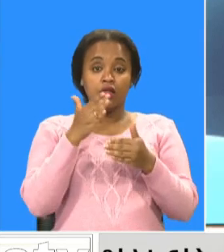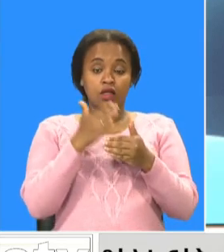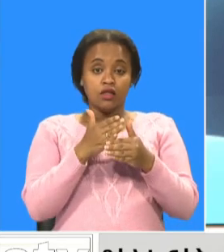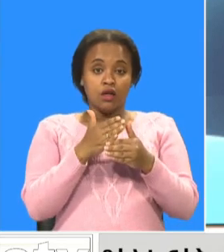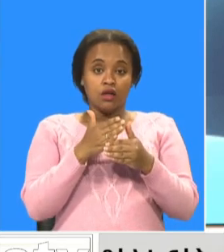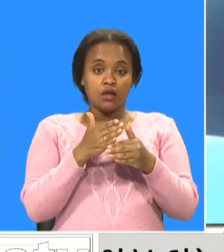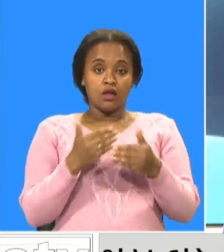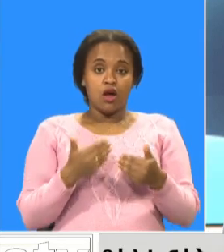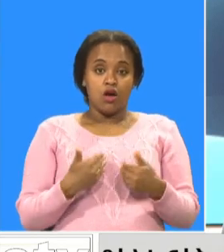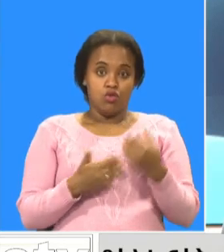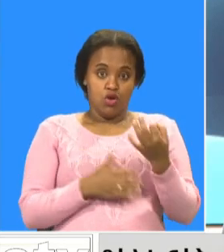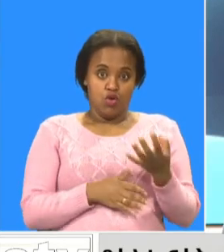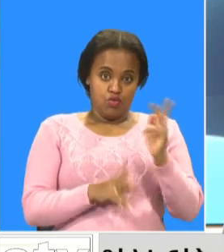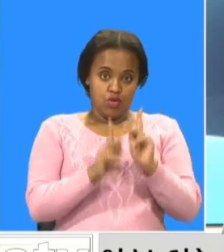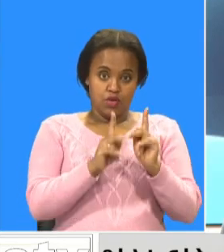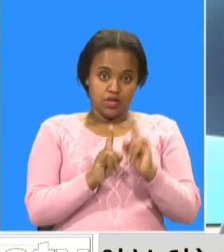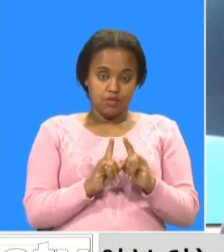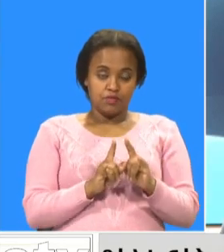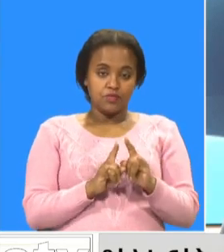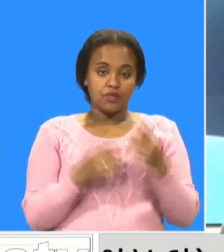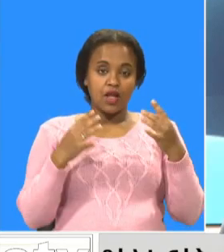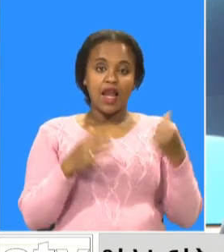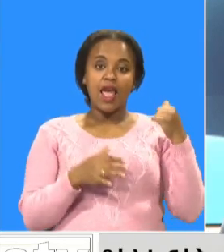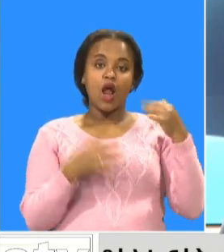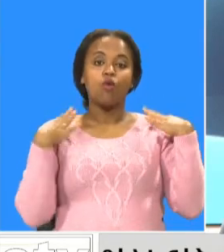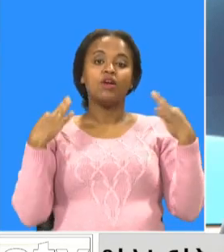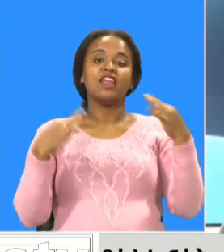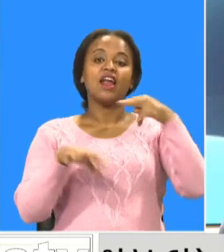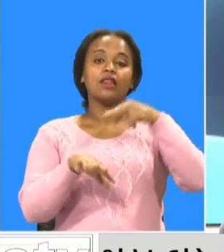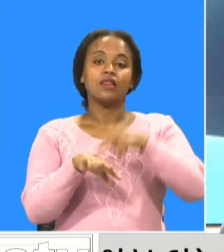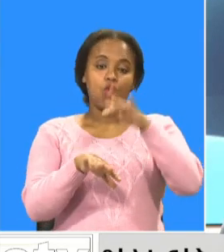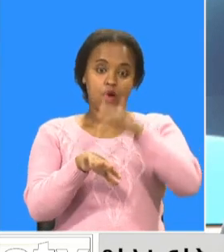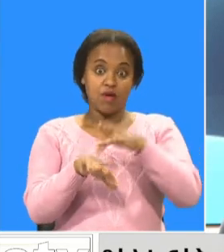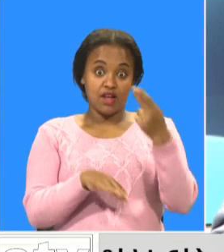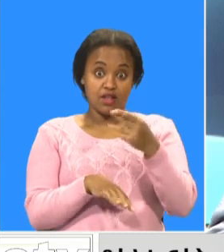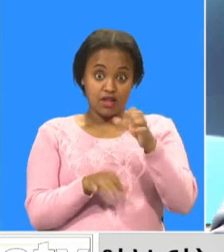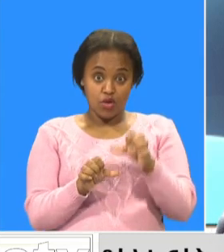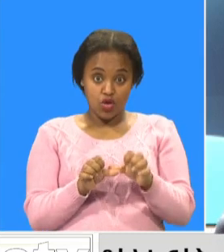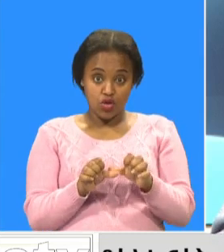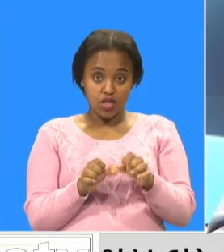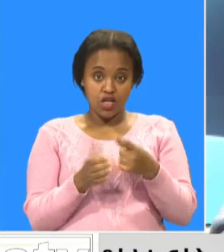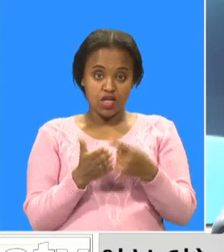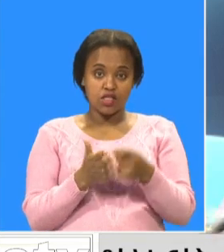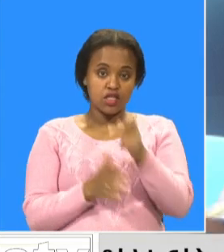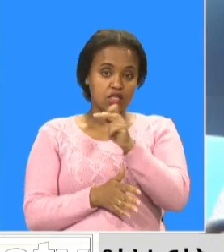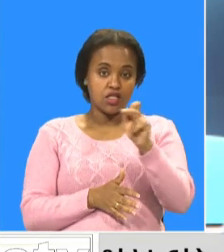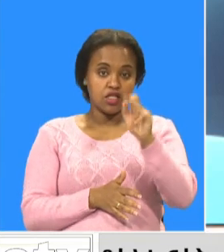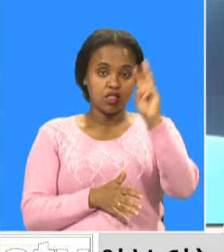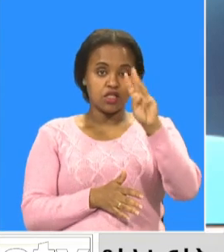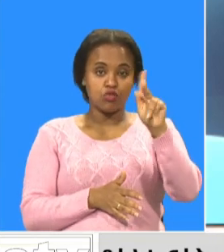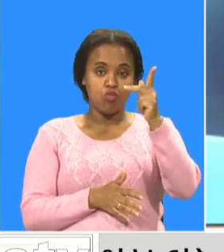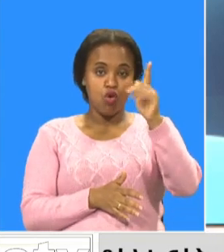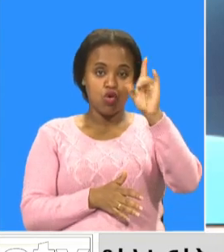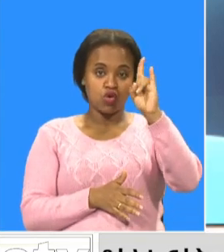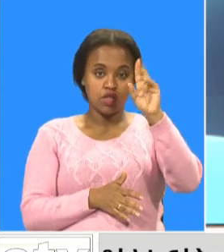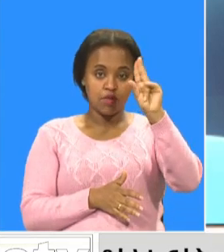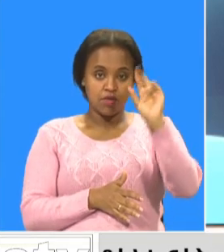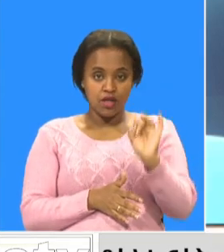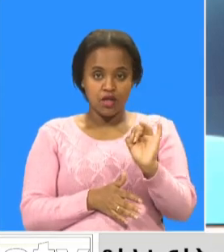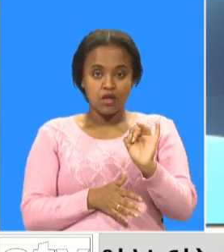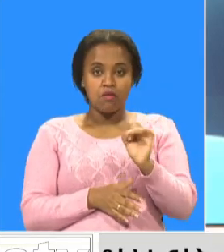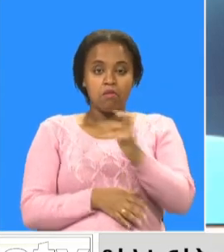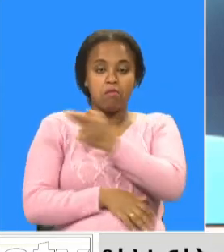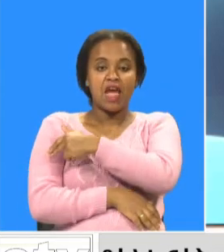አይደለም። ሌላው በጤና ተቋማት ላይ ጥቅም ላይ የሚውሉት እነዚህ ዲስፖዘብል ሜዲካል ማስክ የምንላቸው ነው። አጠቃላይ